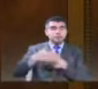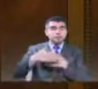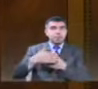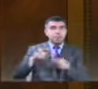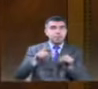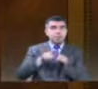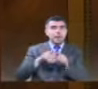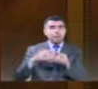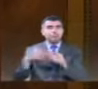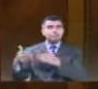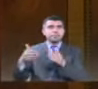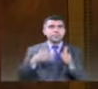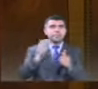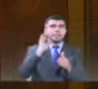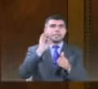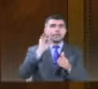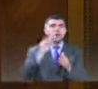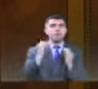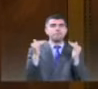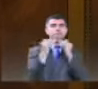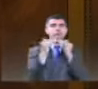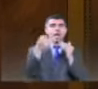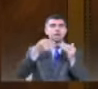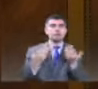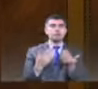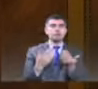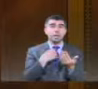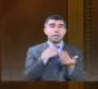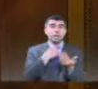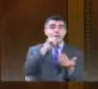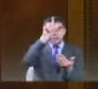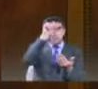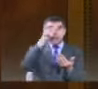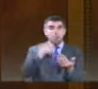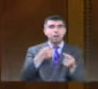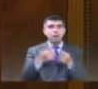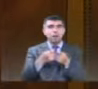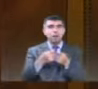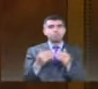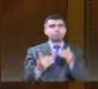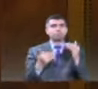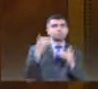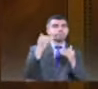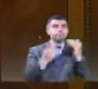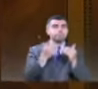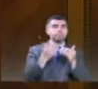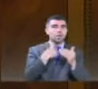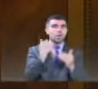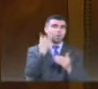كذا. هذا واحد المنطق، لانه ما نجيوش لسبته وليليا حتى هي نديروا فيها المزايدات. رحنا